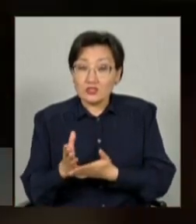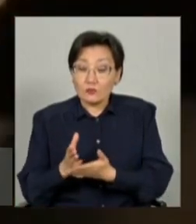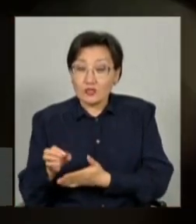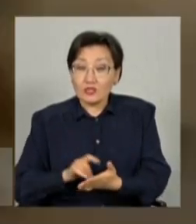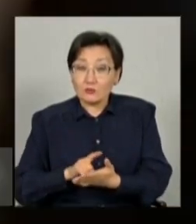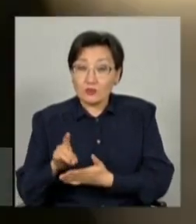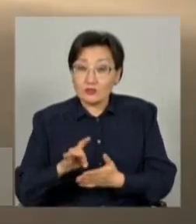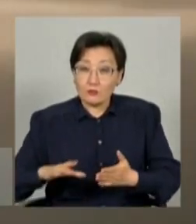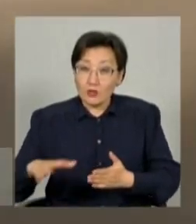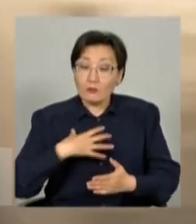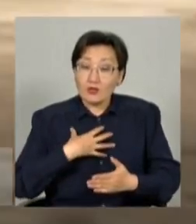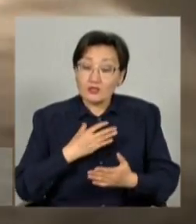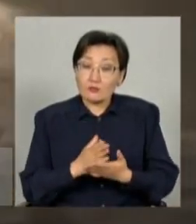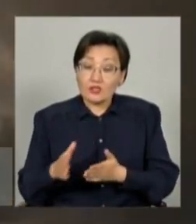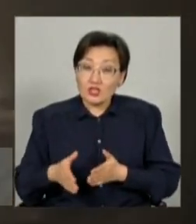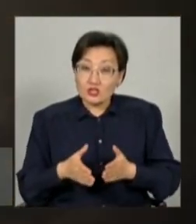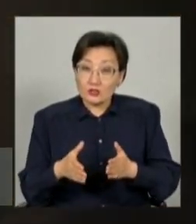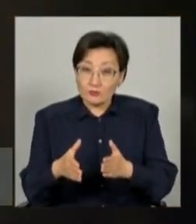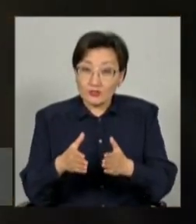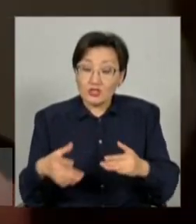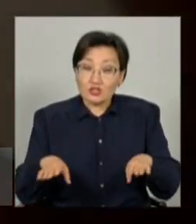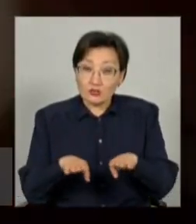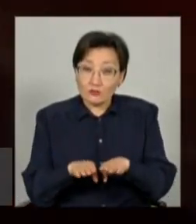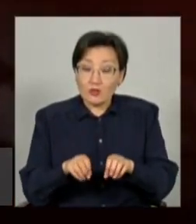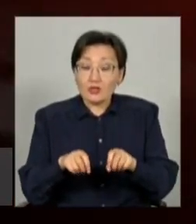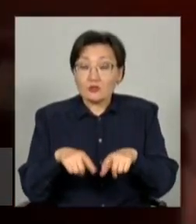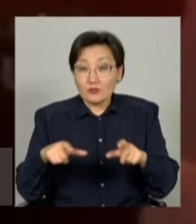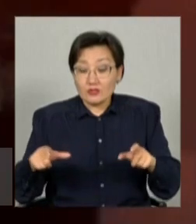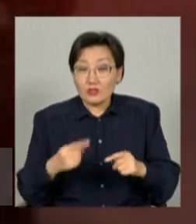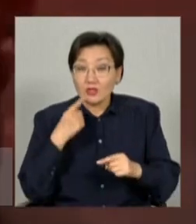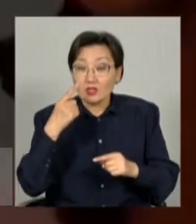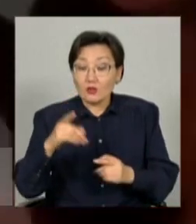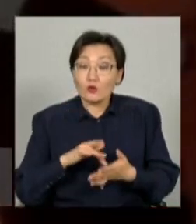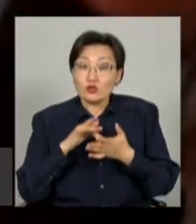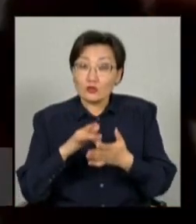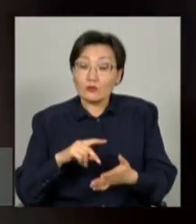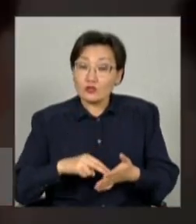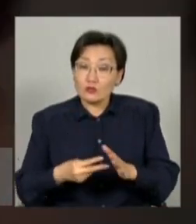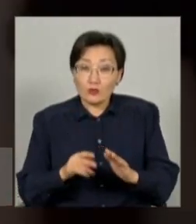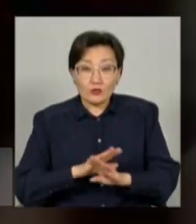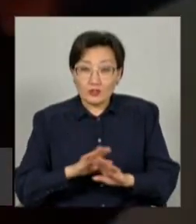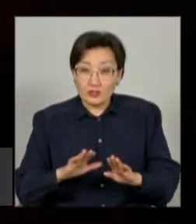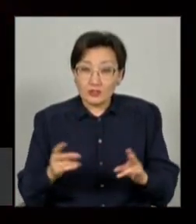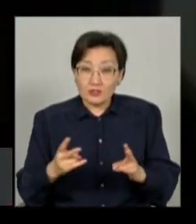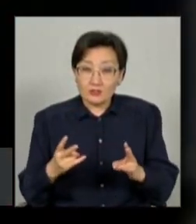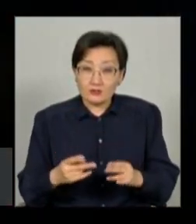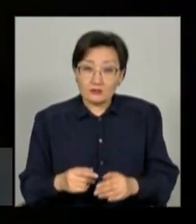шығатын республикалық маңызы бар тас жол жабық тұр. Мамандар тұрғындарға алыс сапарға шығуды жоспарламау керектігін